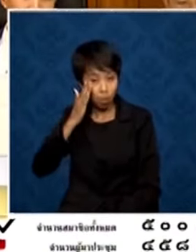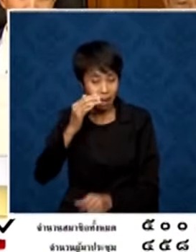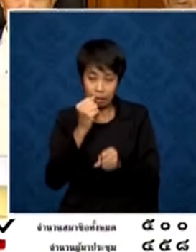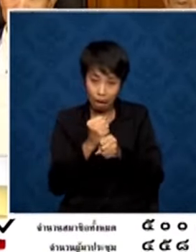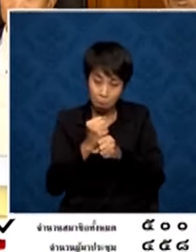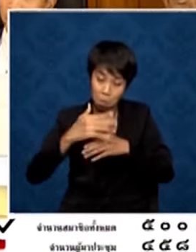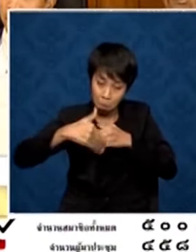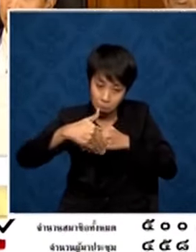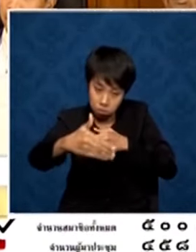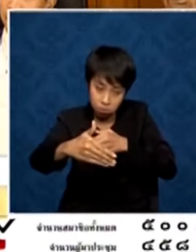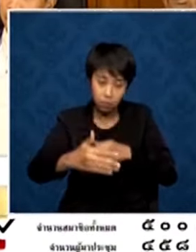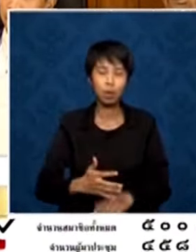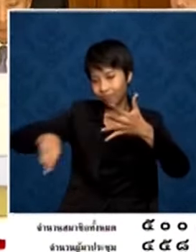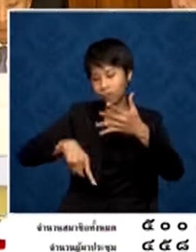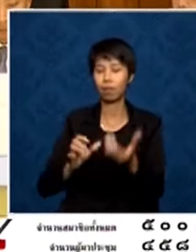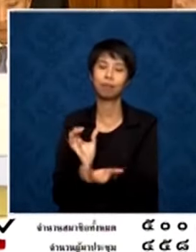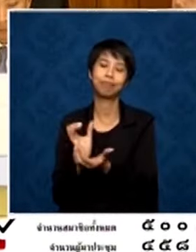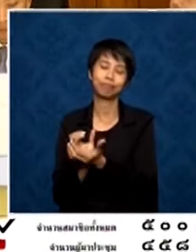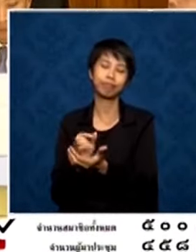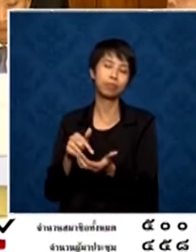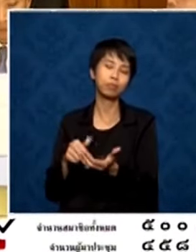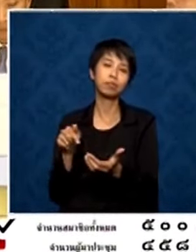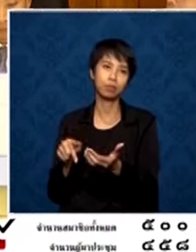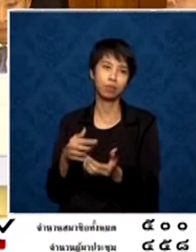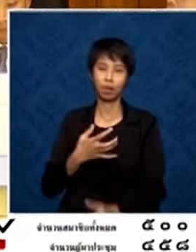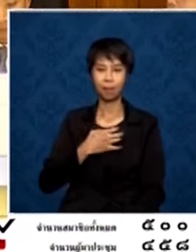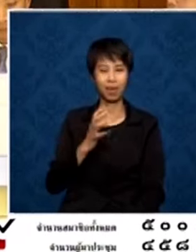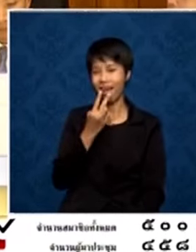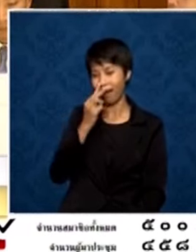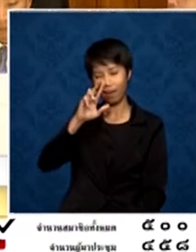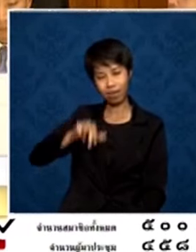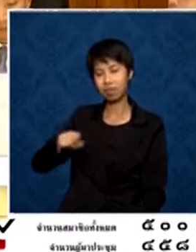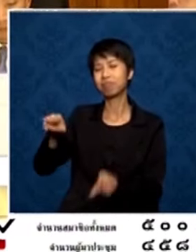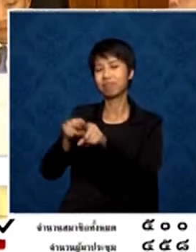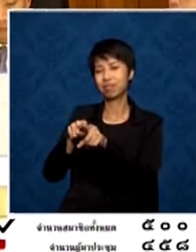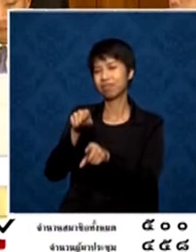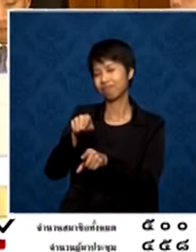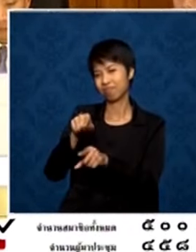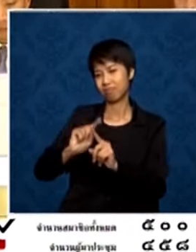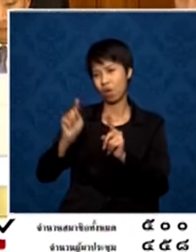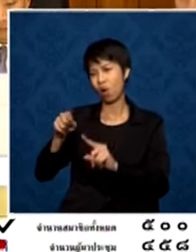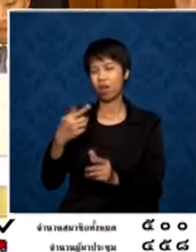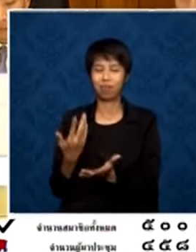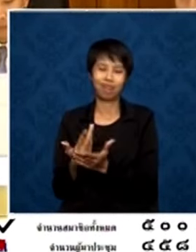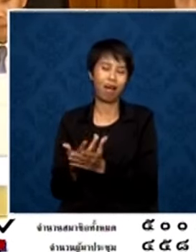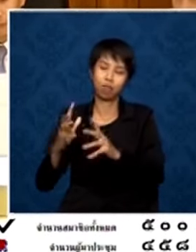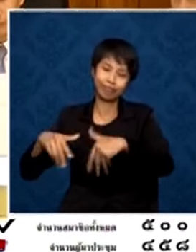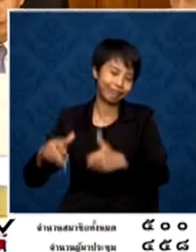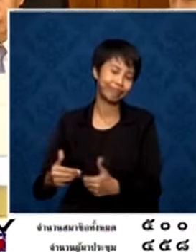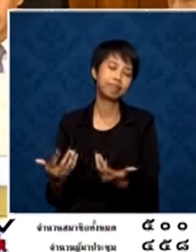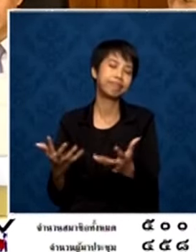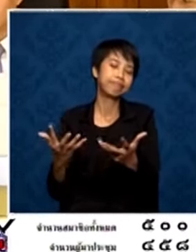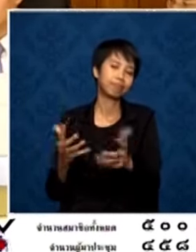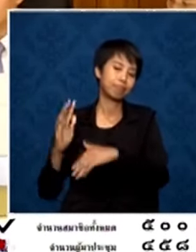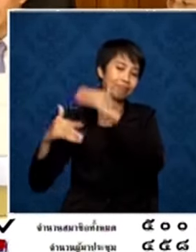ไกแม้จะบอกว่าเห็นด้วยในหลักการแต่ยังเห็นว่ารายงานไม่สมบูรณ์เพราะว่าทุกวันนี้ประชาชนก็เล่นพนันออนไลน์กันนะค่ะดังนั้นก้าว